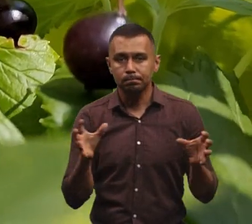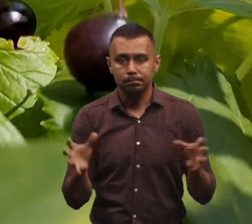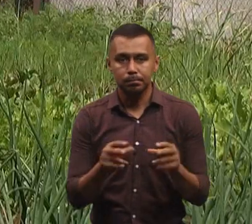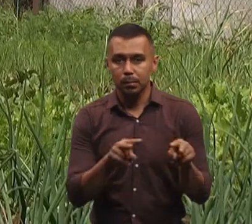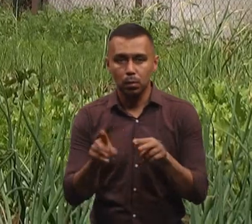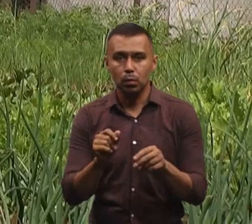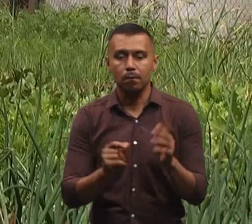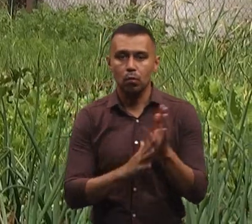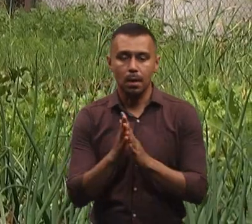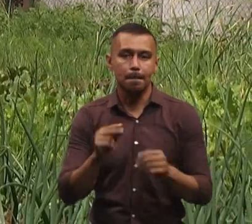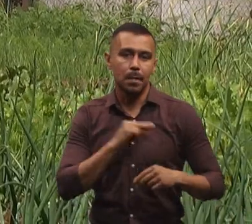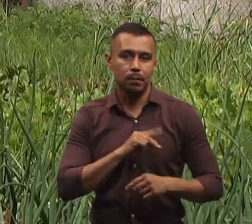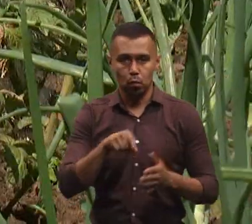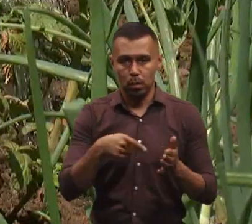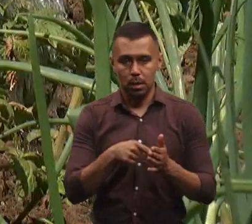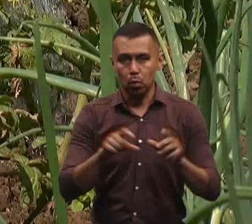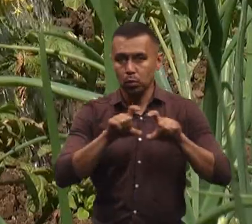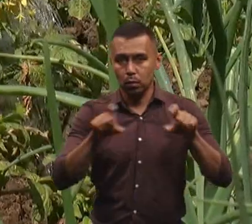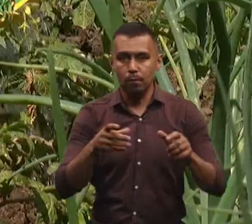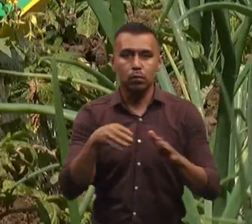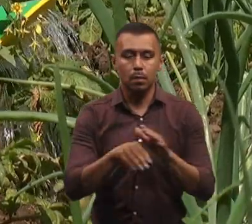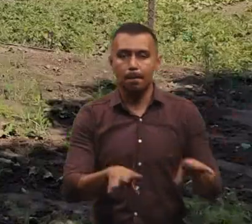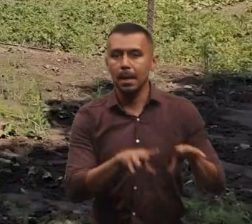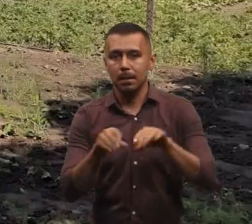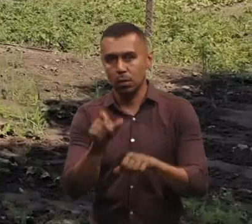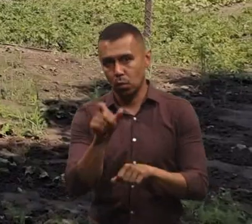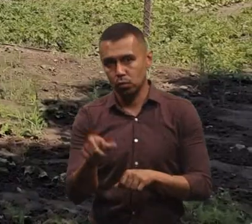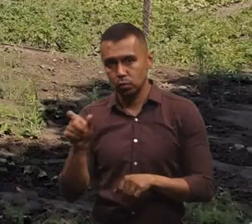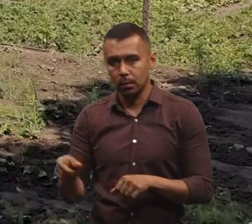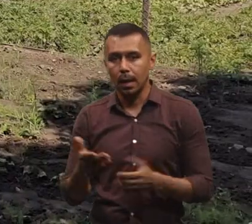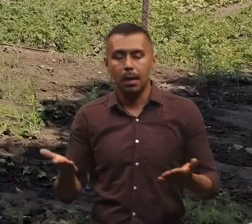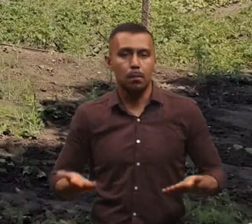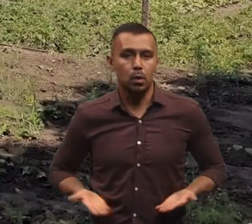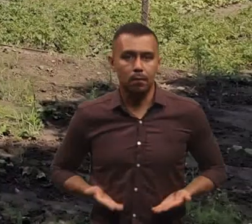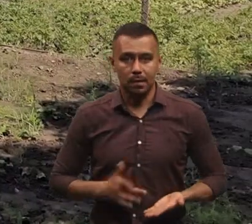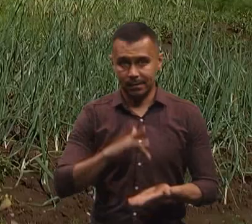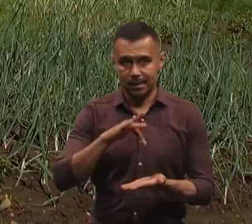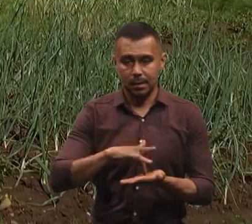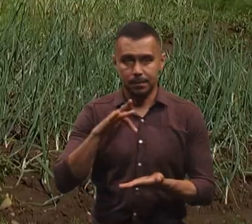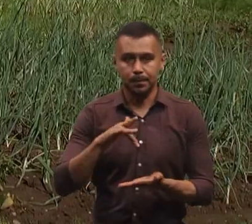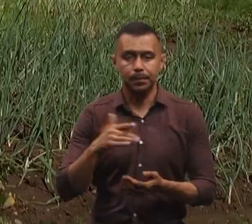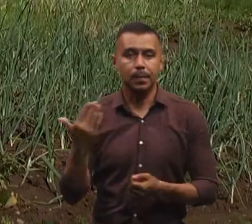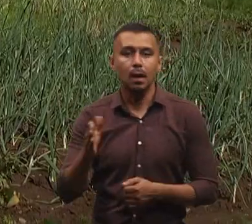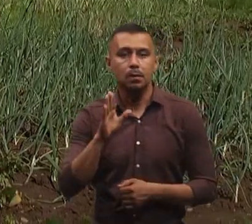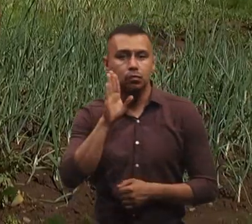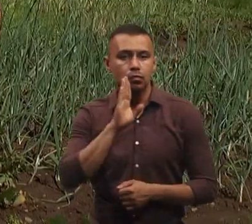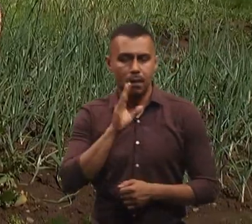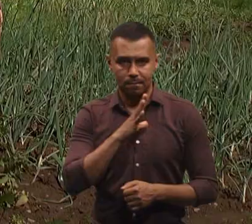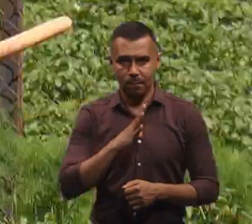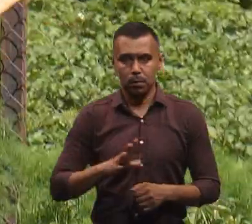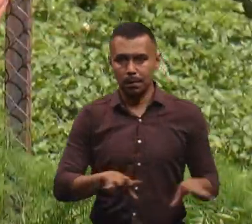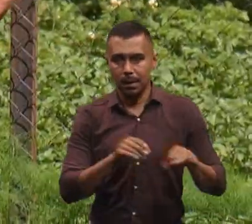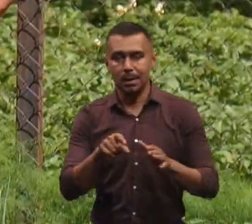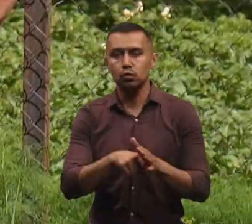майбутній врожай працівники комунальної установи та внутрішньо переміщені особи, які проживають у центрі. Світлана Федорівна – вимушена переселенка